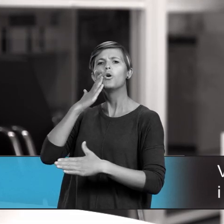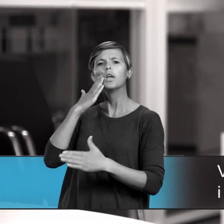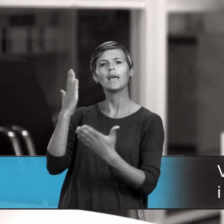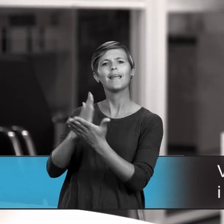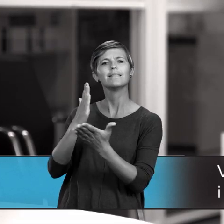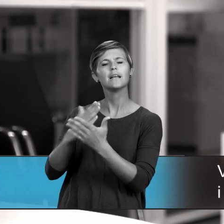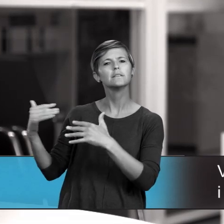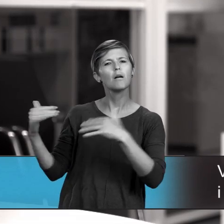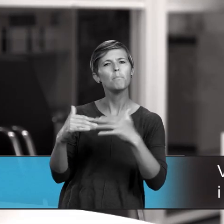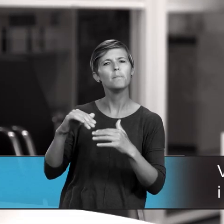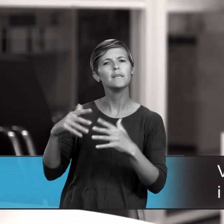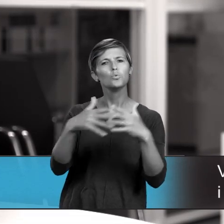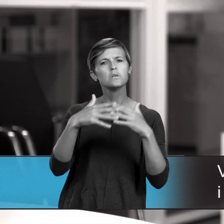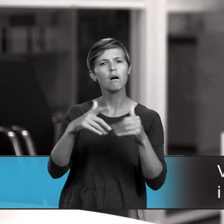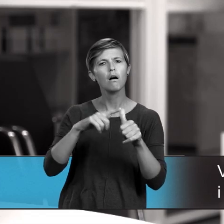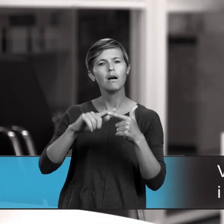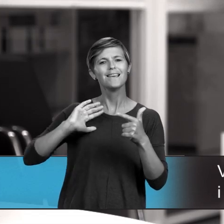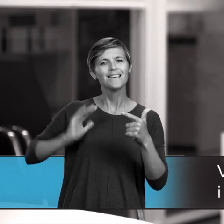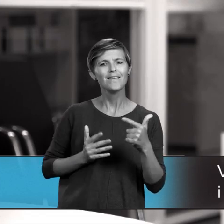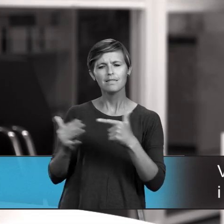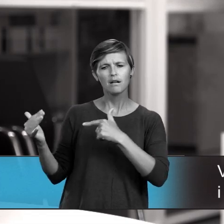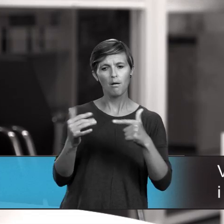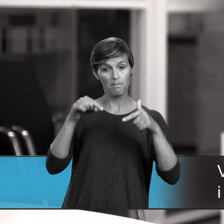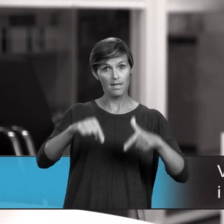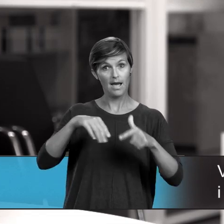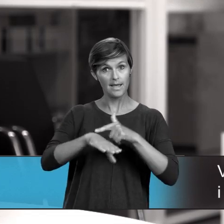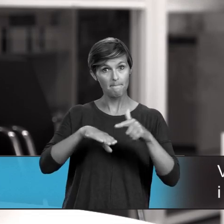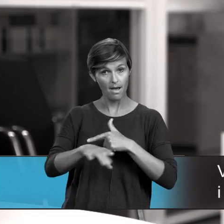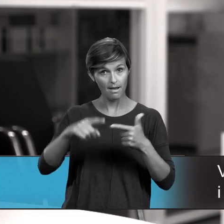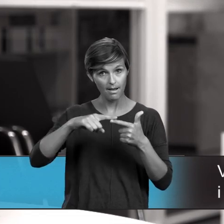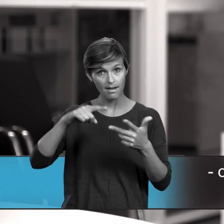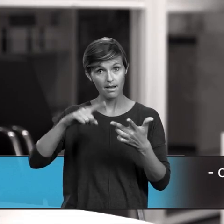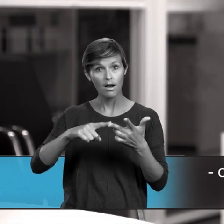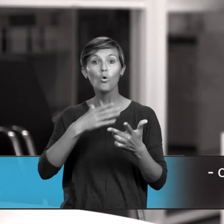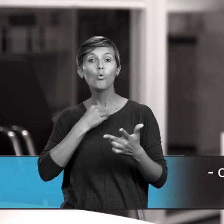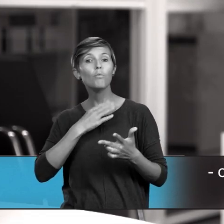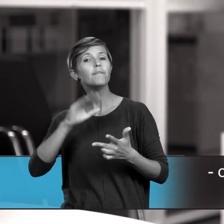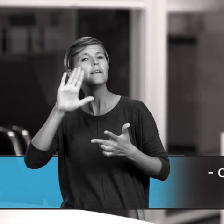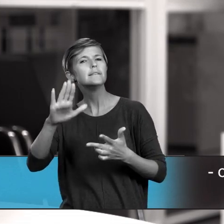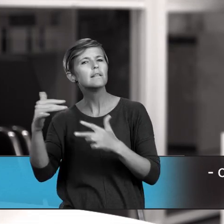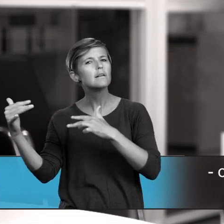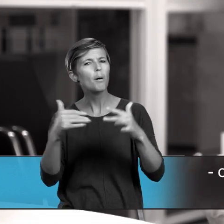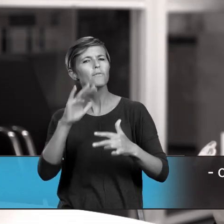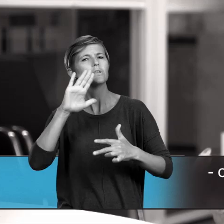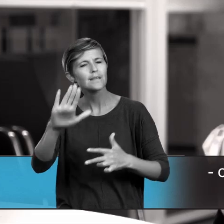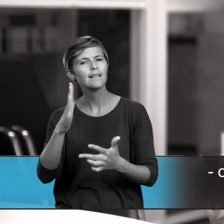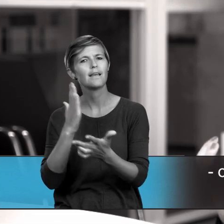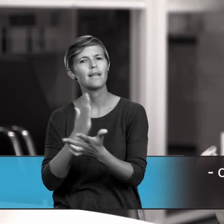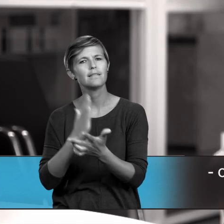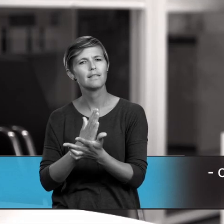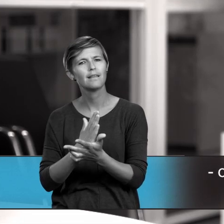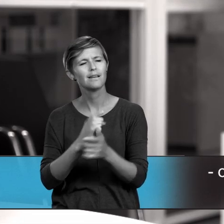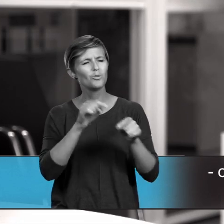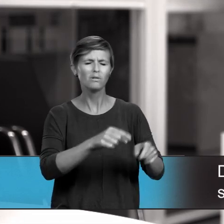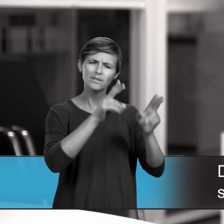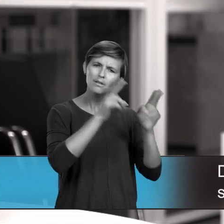på borgerrettighetskampen i USA, kvinnekampen, særlig her hjemme, de homofiles kamp for